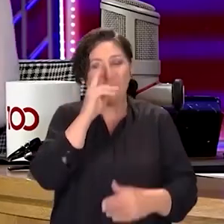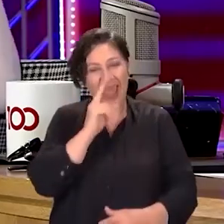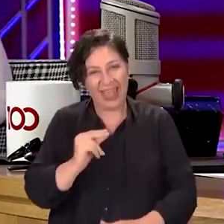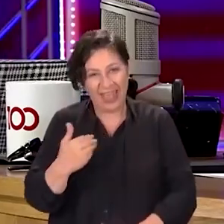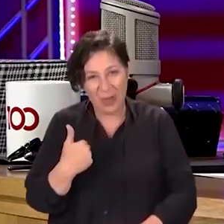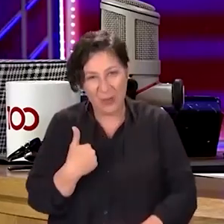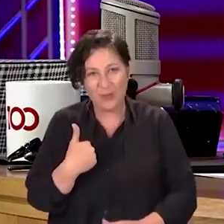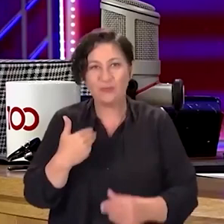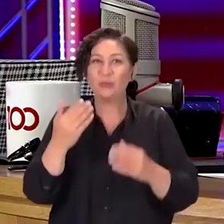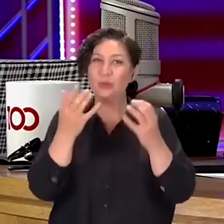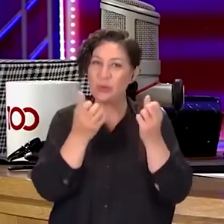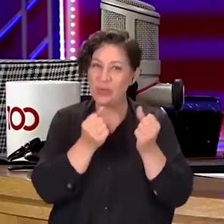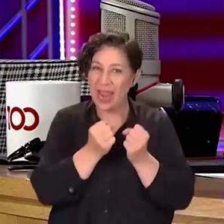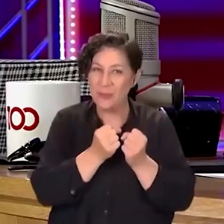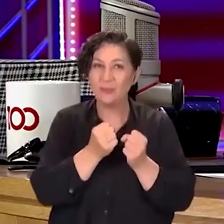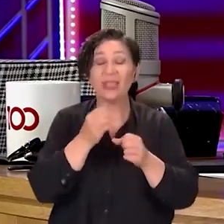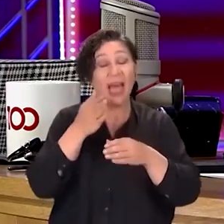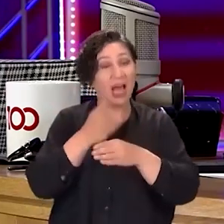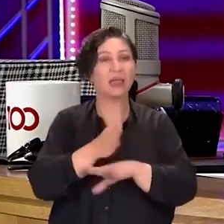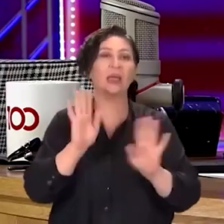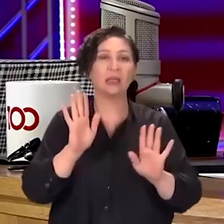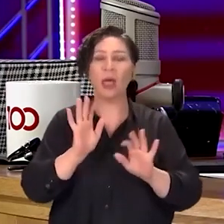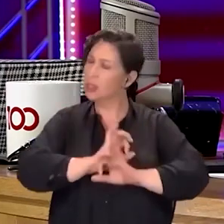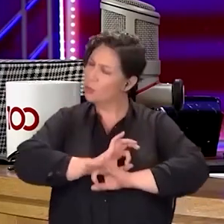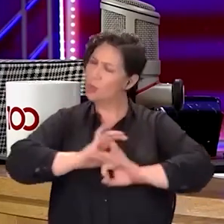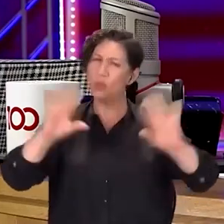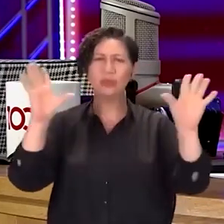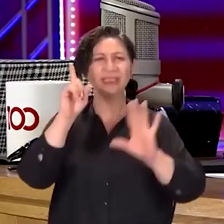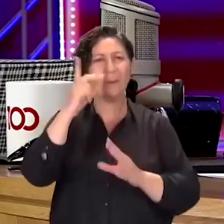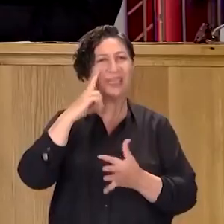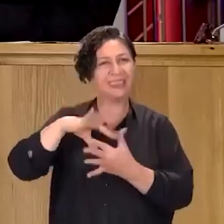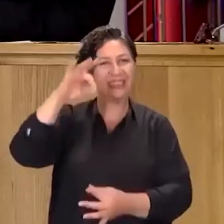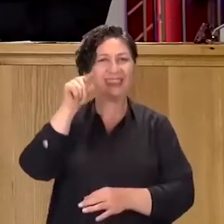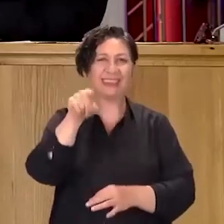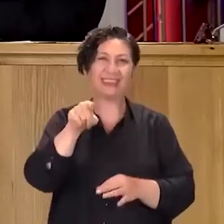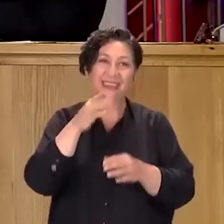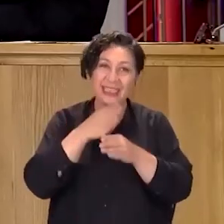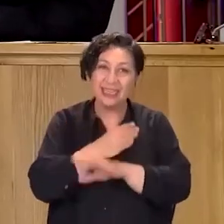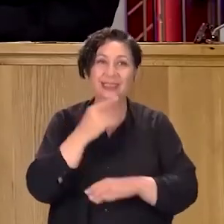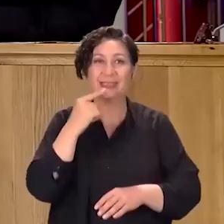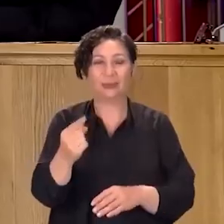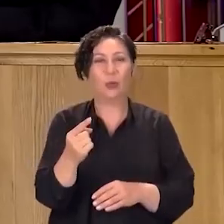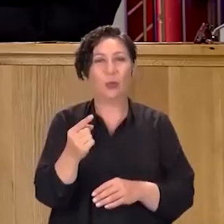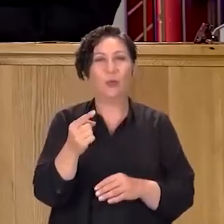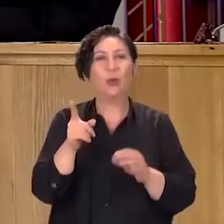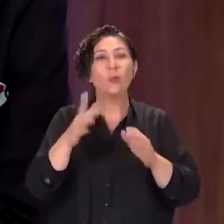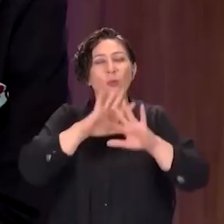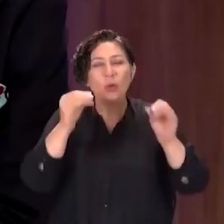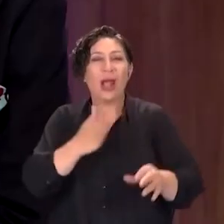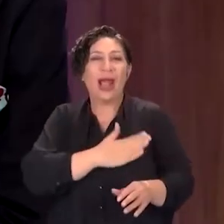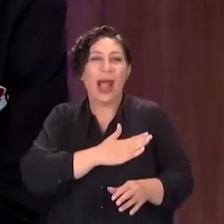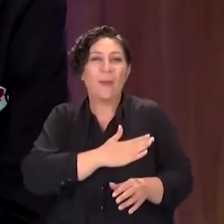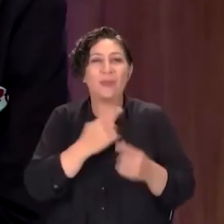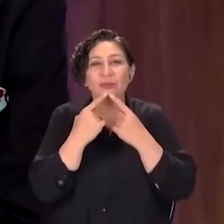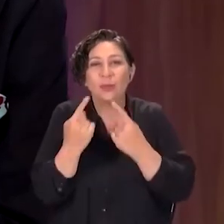beğenirim, yani tutarım. Hakikaten çok muhteşem bir insansın. Gerçekten bak bunu bütün